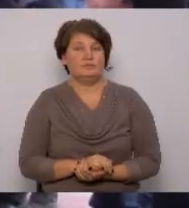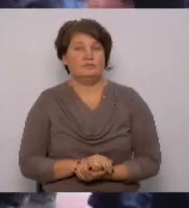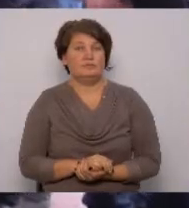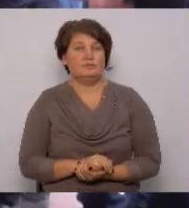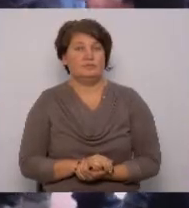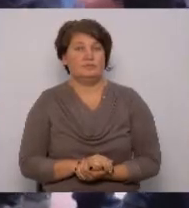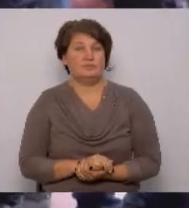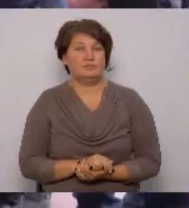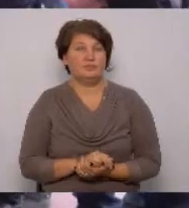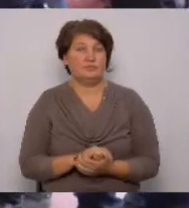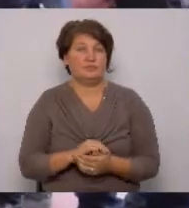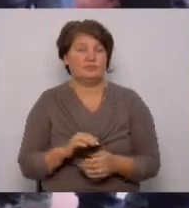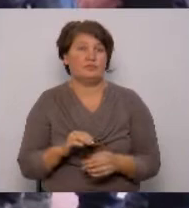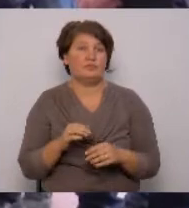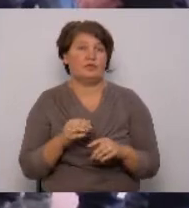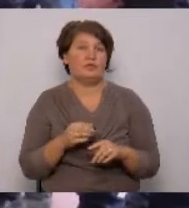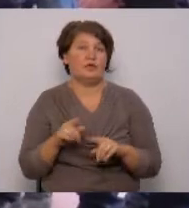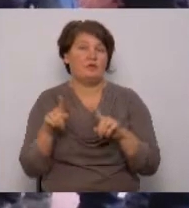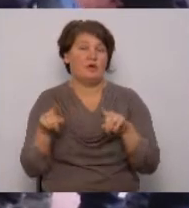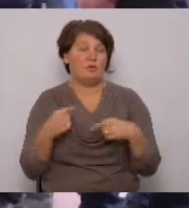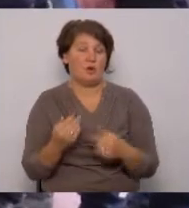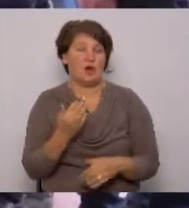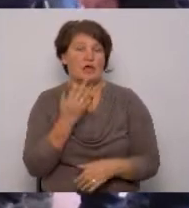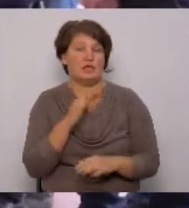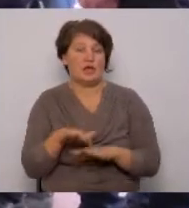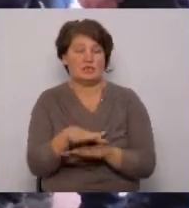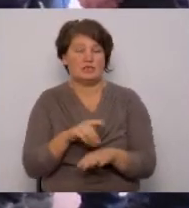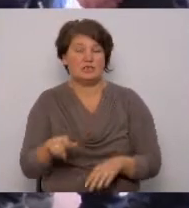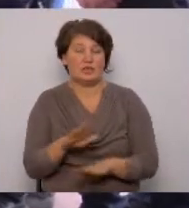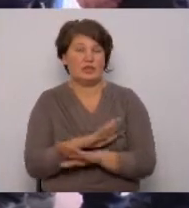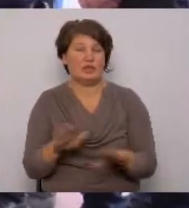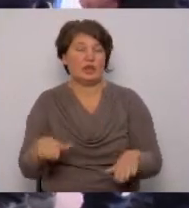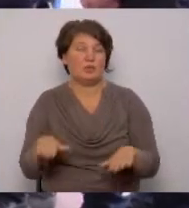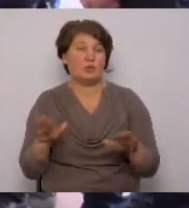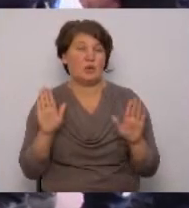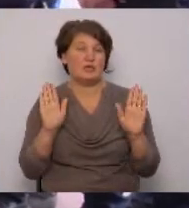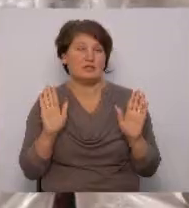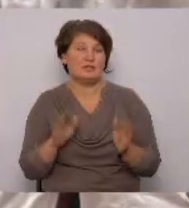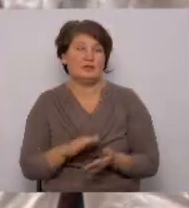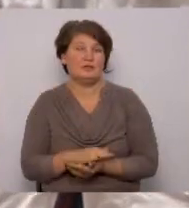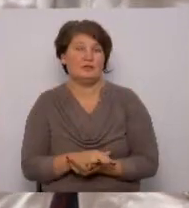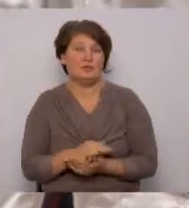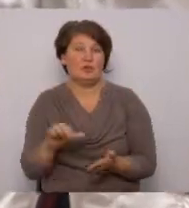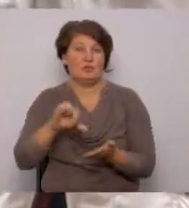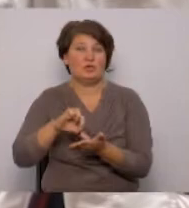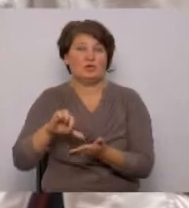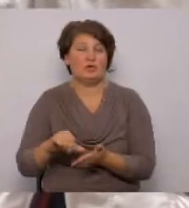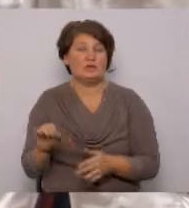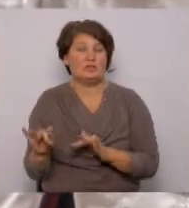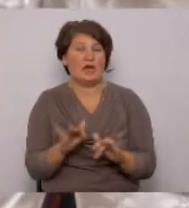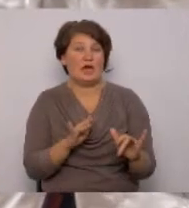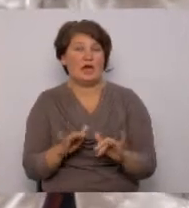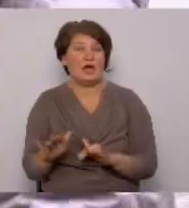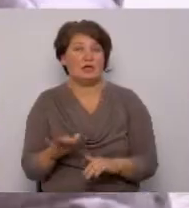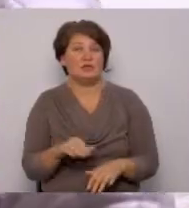Вимоги нації! Ні капітуляції! Вимоги нації! Ні капітуляції! Учасниця акції франківка